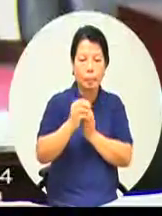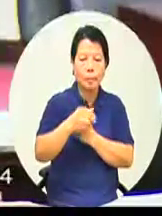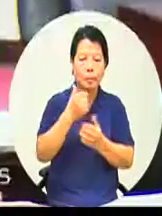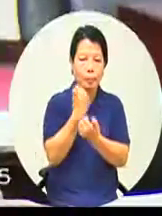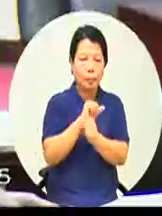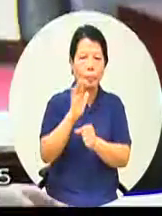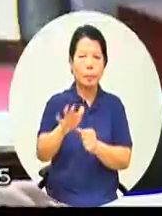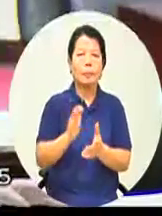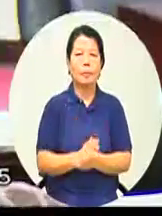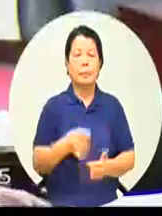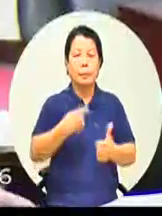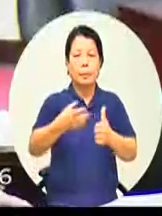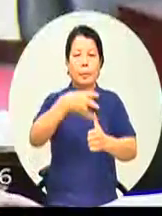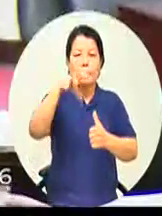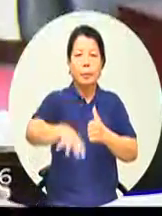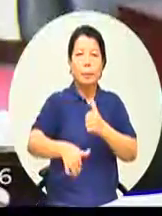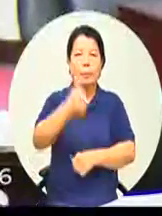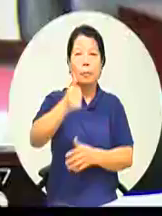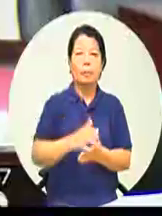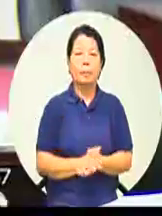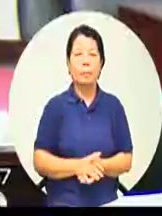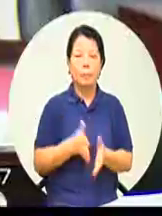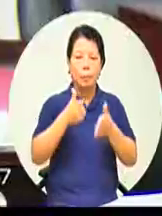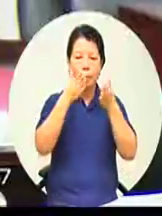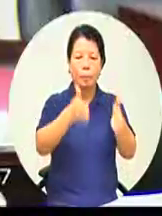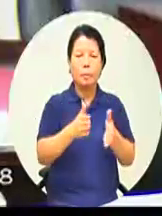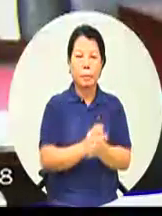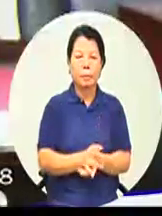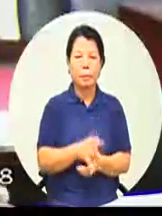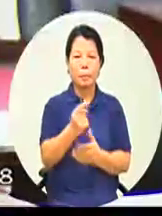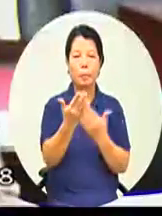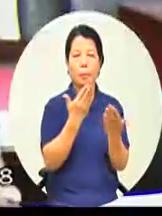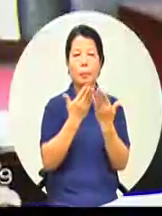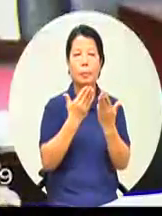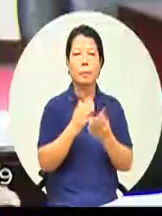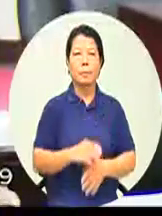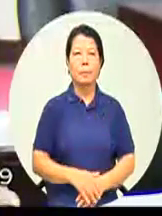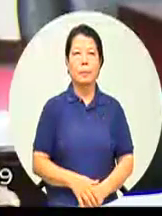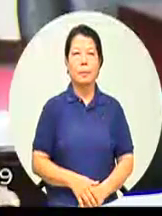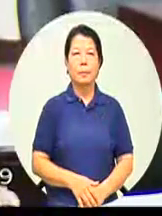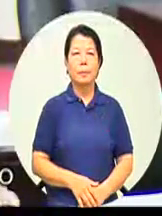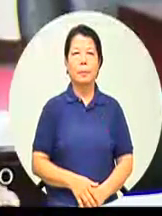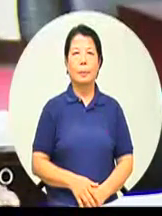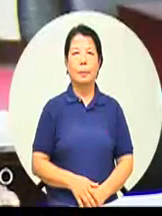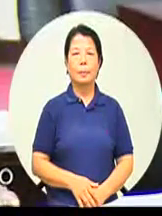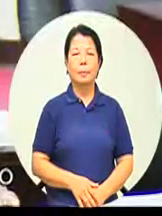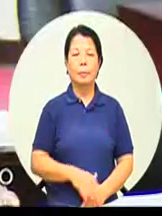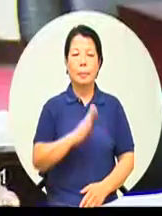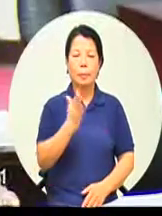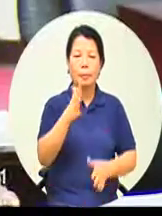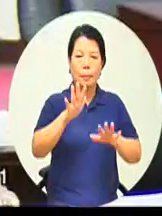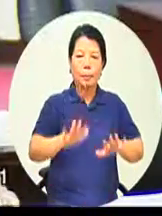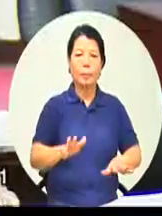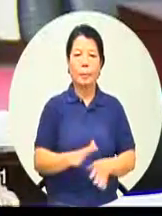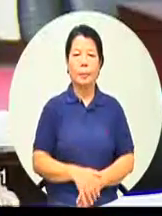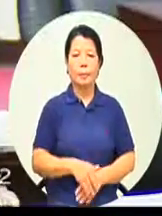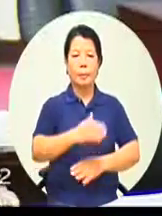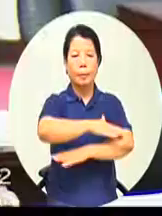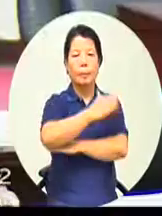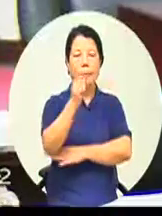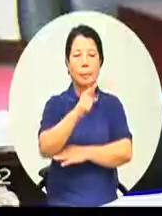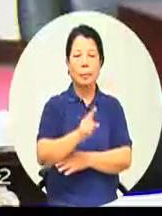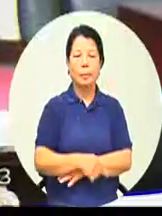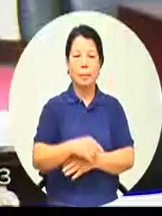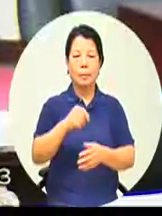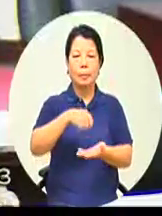相信教育局局长范局长这个部分是相当清楚的。那但是我们今天的媒体里头也提